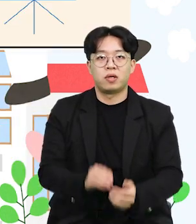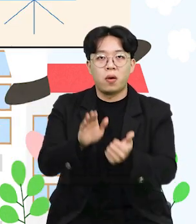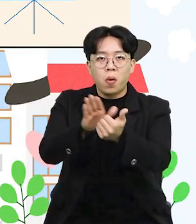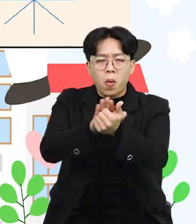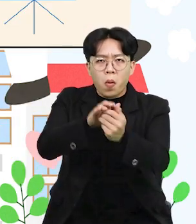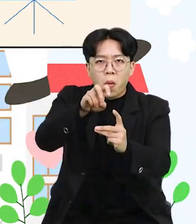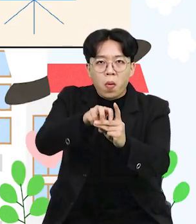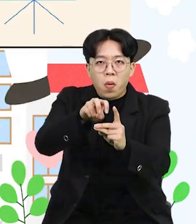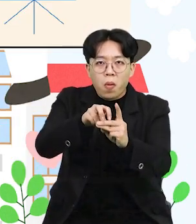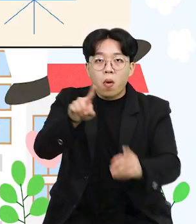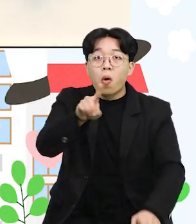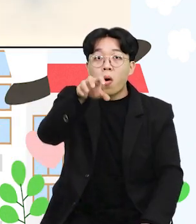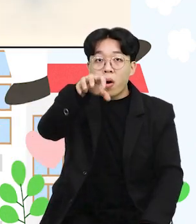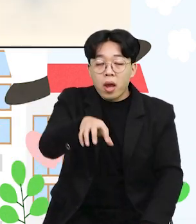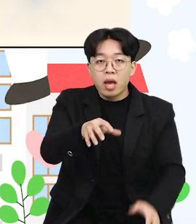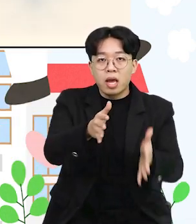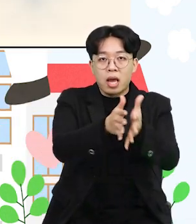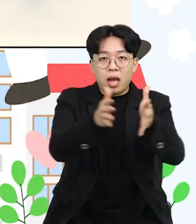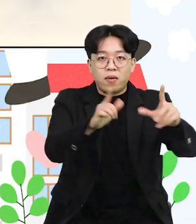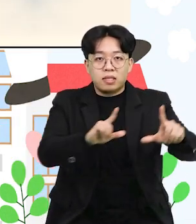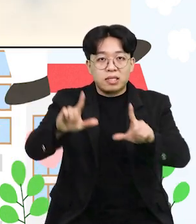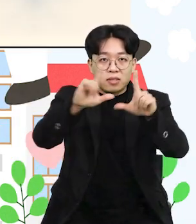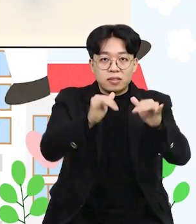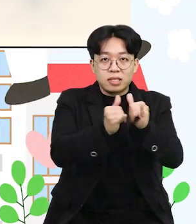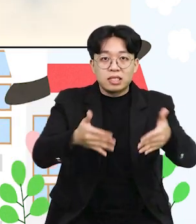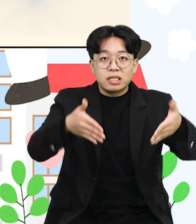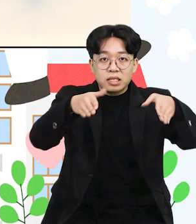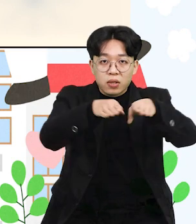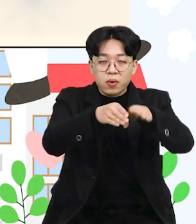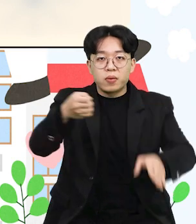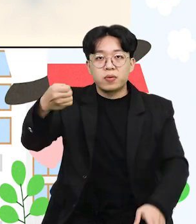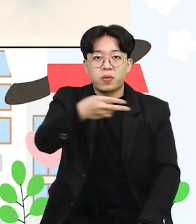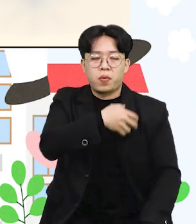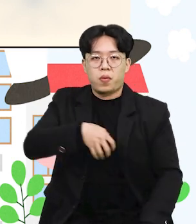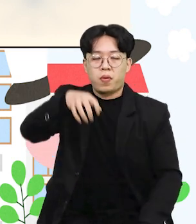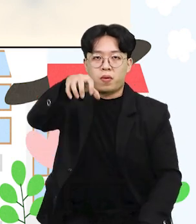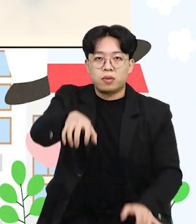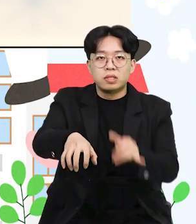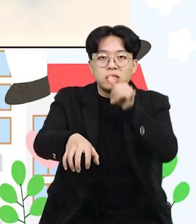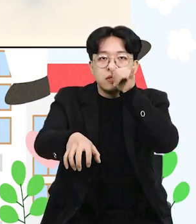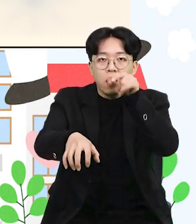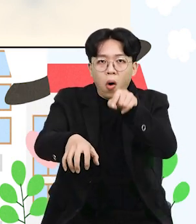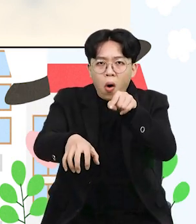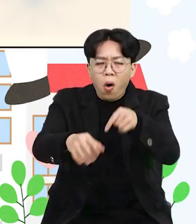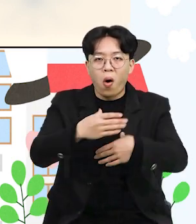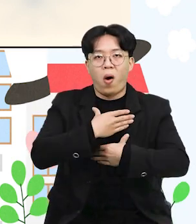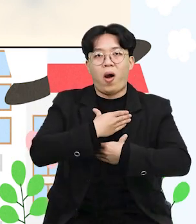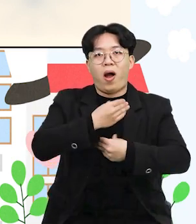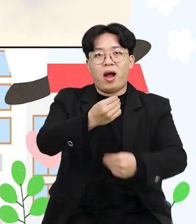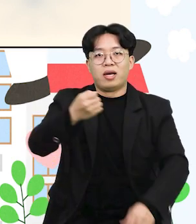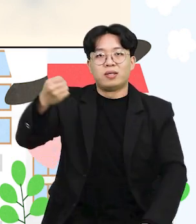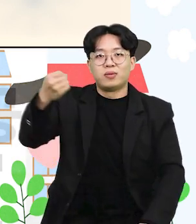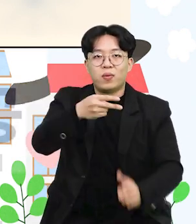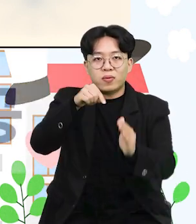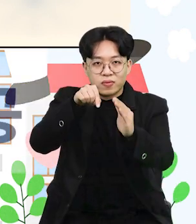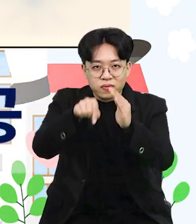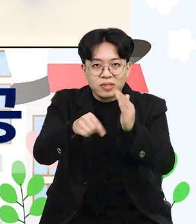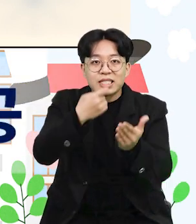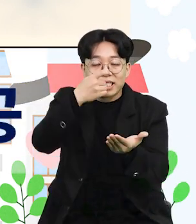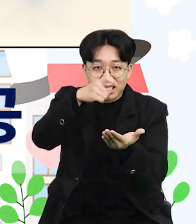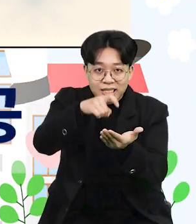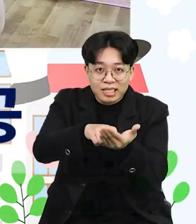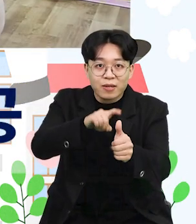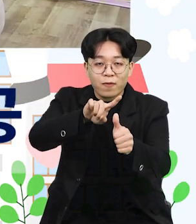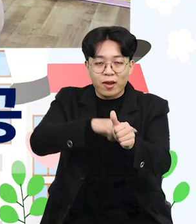다함께 돌봄센터는 아파트 주민 공동시설, 행정복지센터 등 안전성과 접근성이 좋은